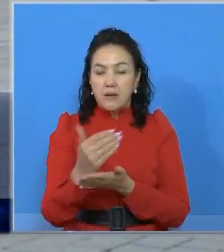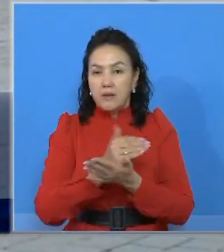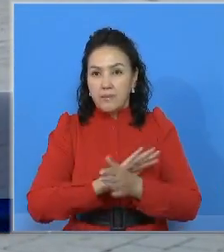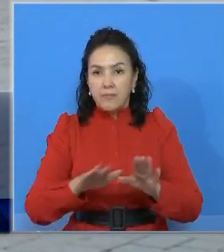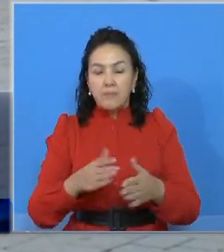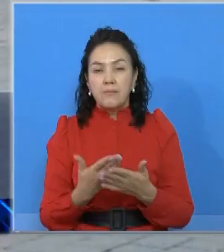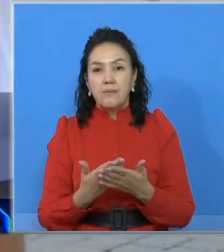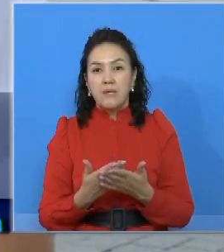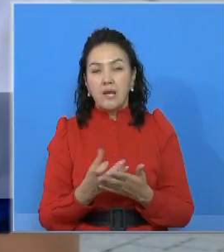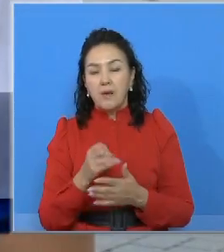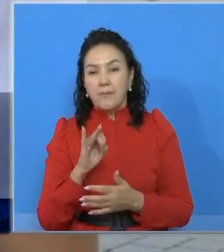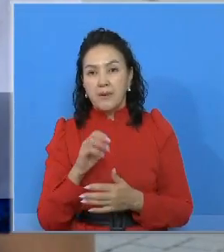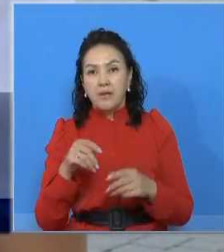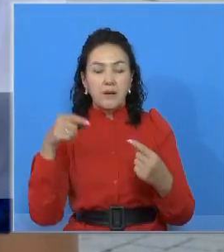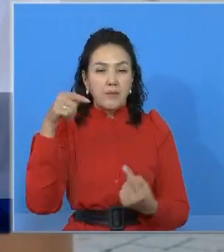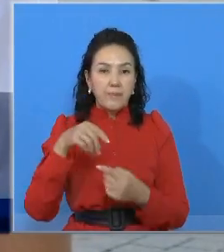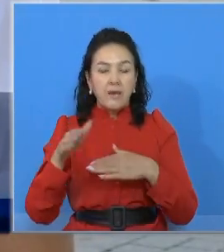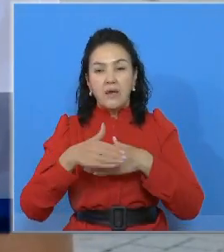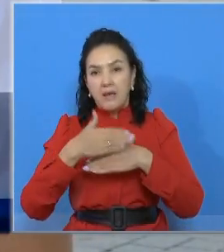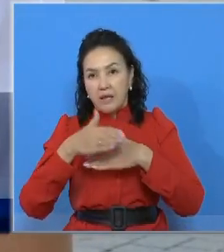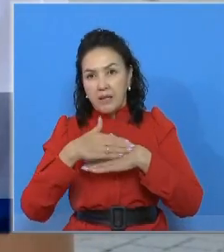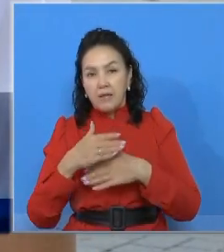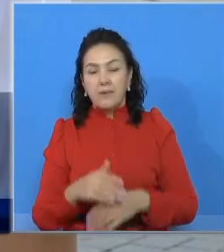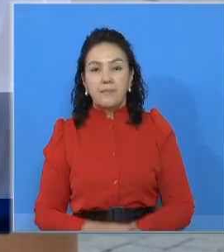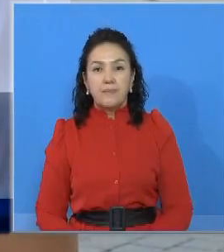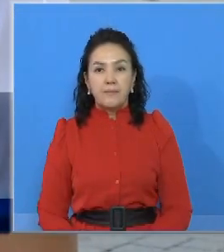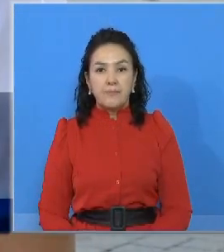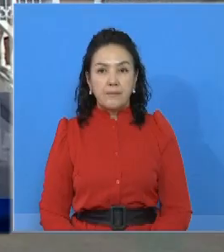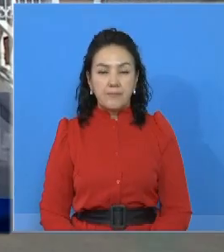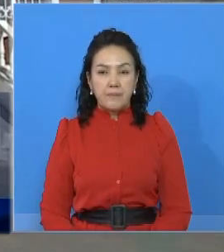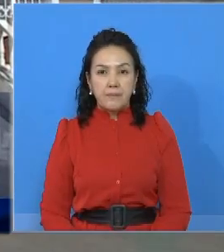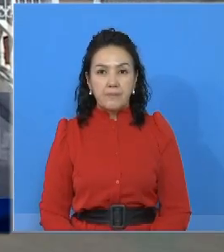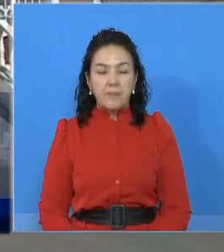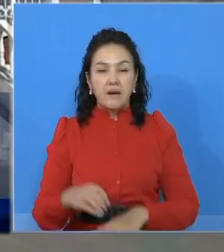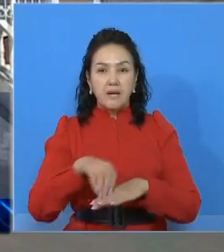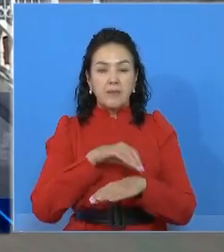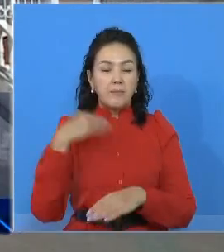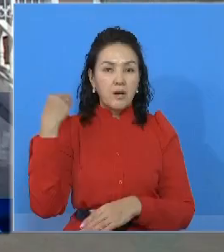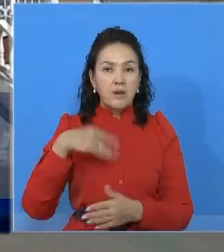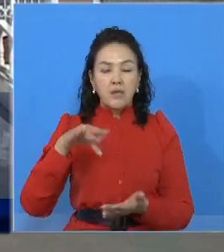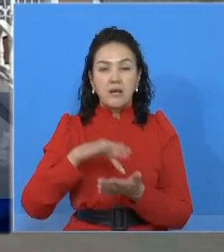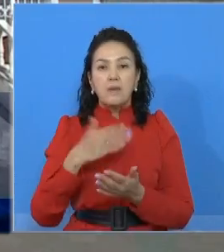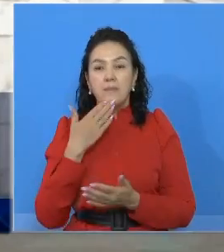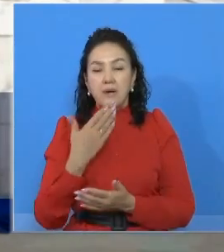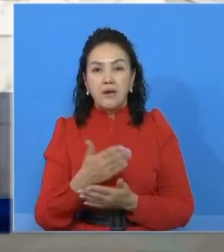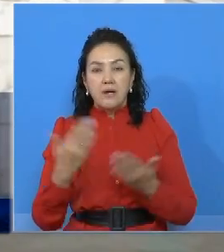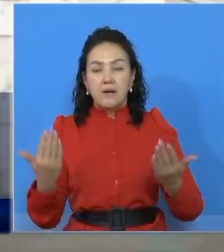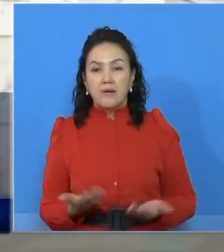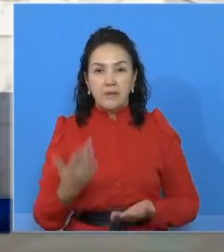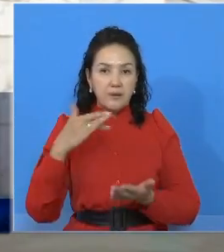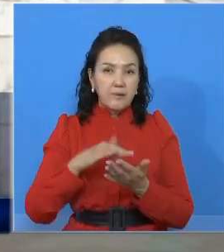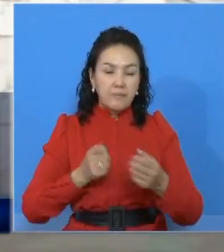уже принимаем соответствующие меры согласно административному кодексу. Акимат города Актобе обращается к жителям